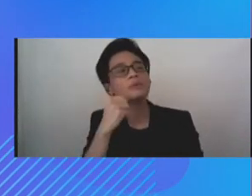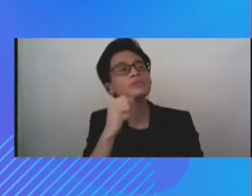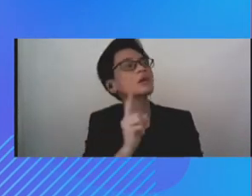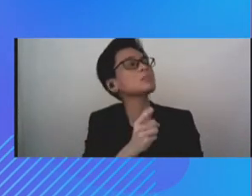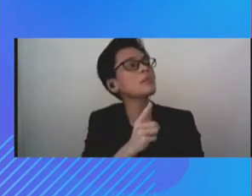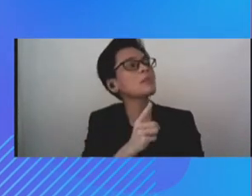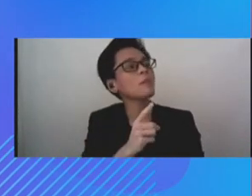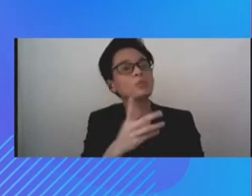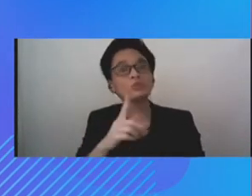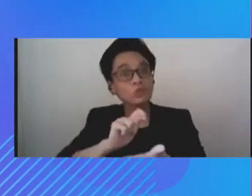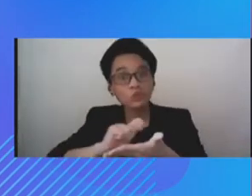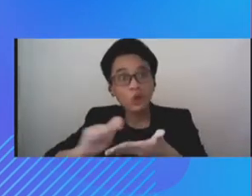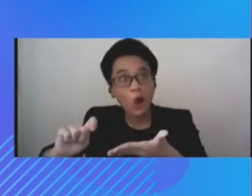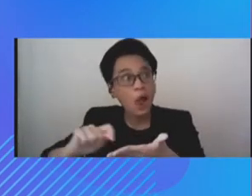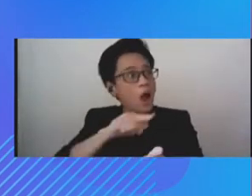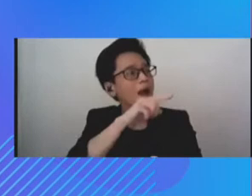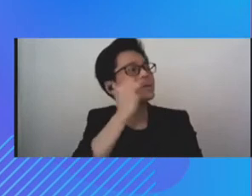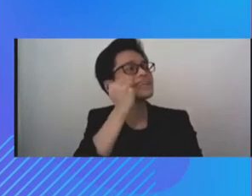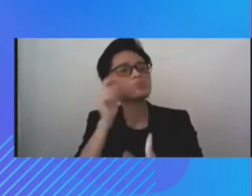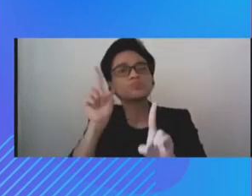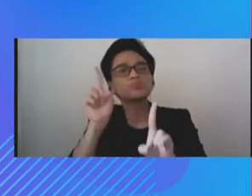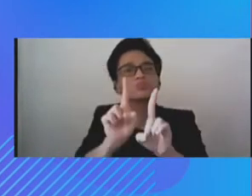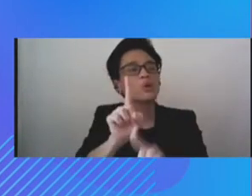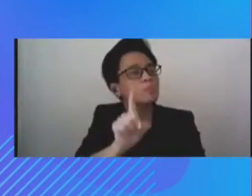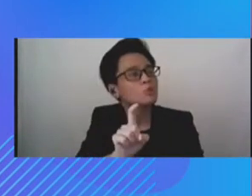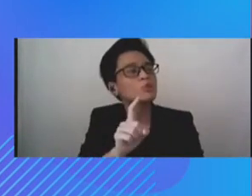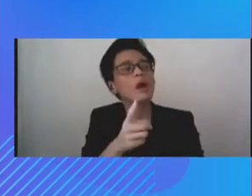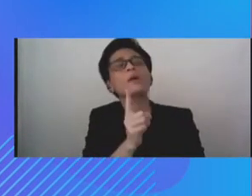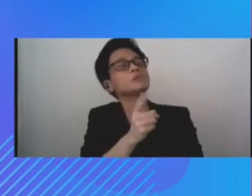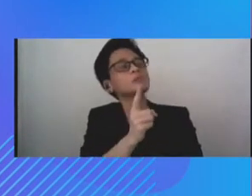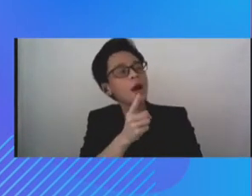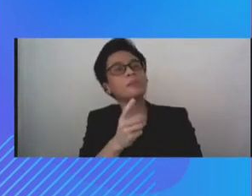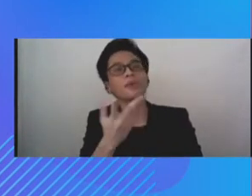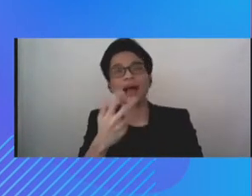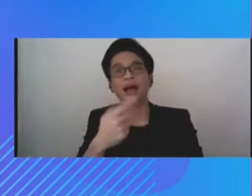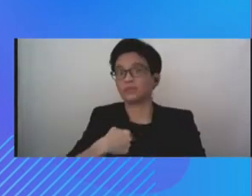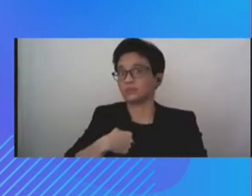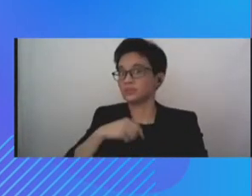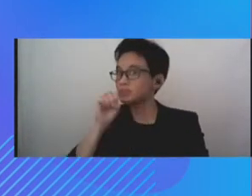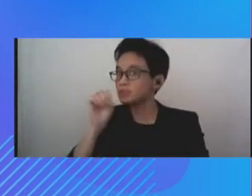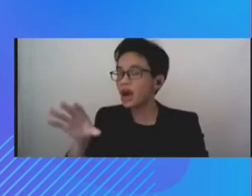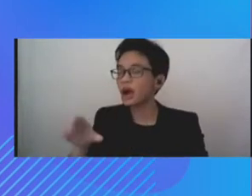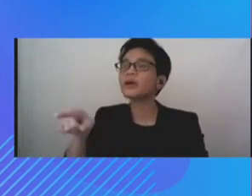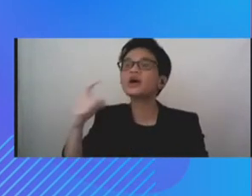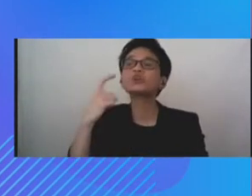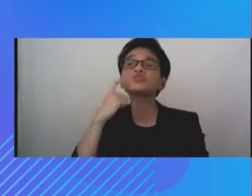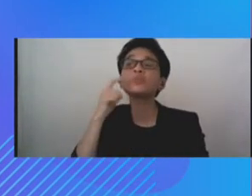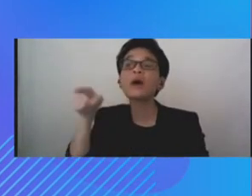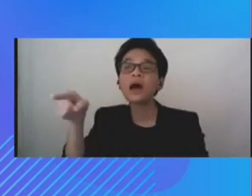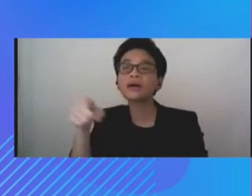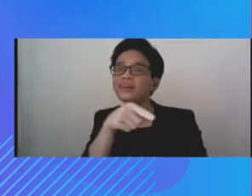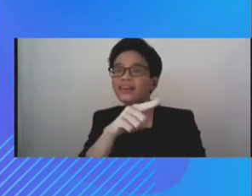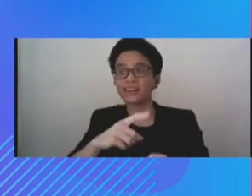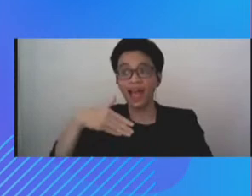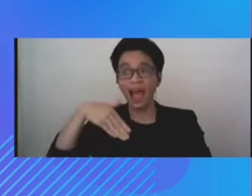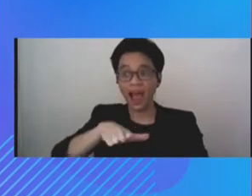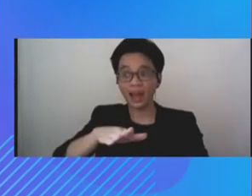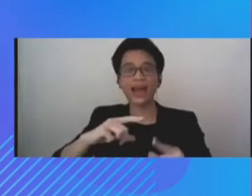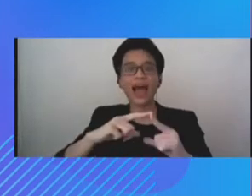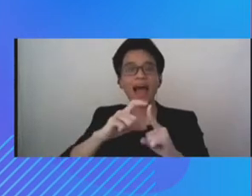ibu selalu ada di sekolah gitu kan. Terus saya bilang, nah, coba sekarang kamu main sama Adnan,